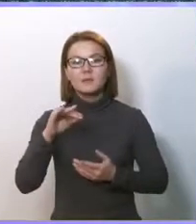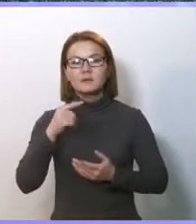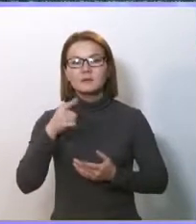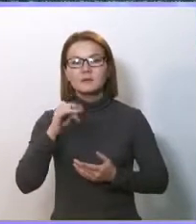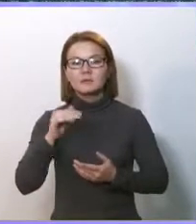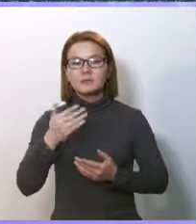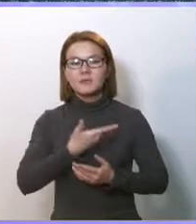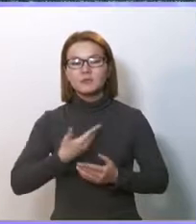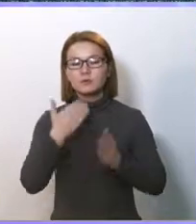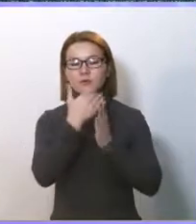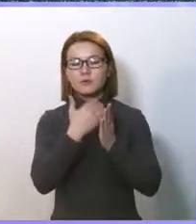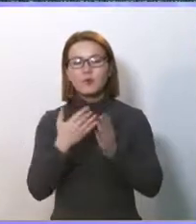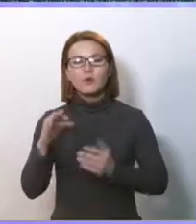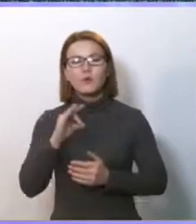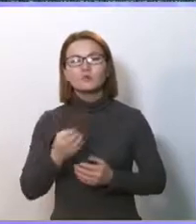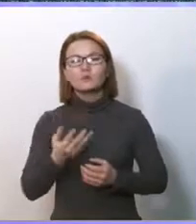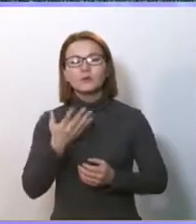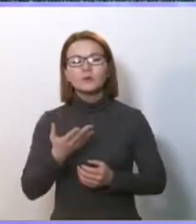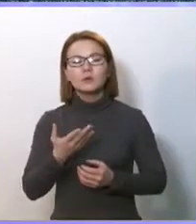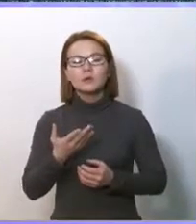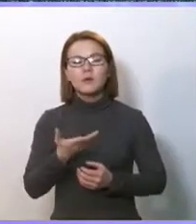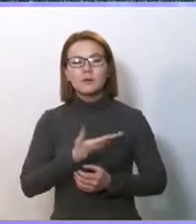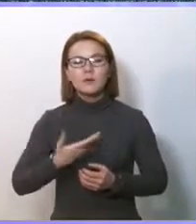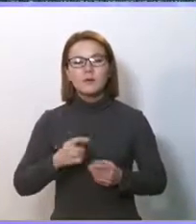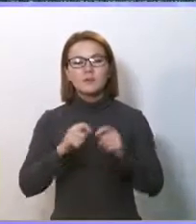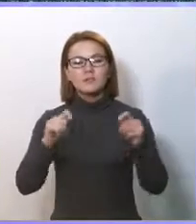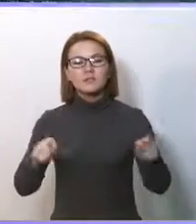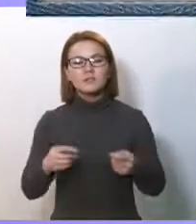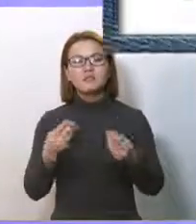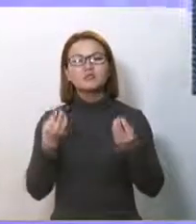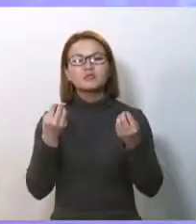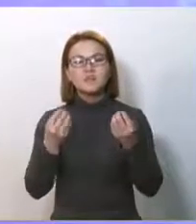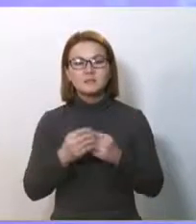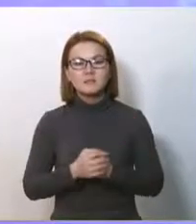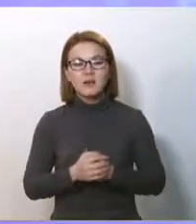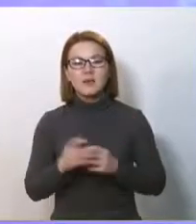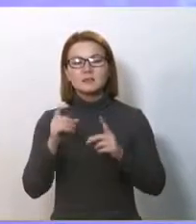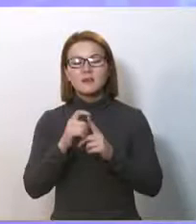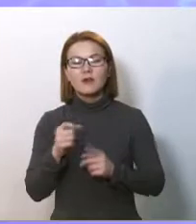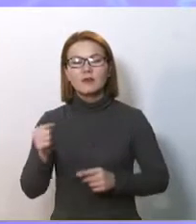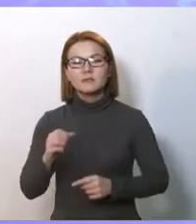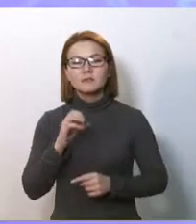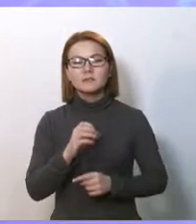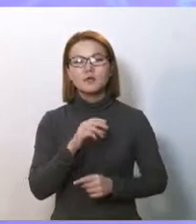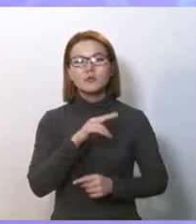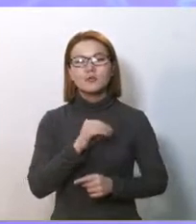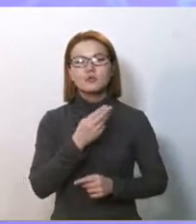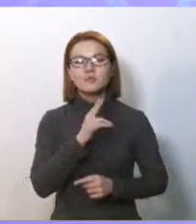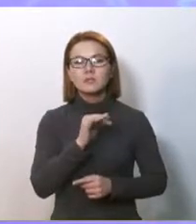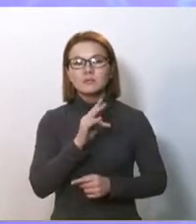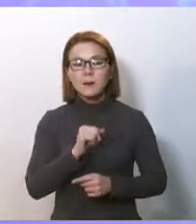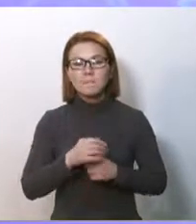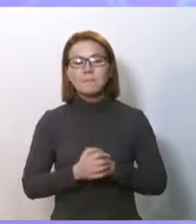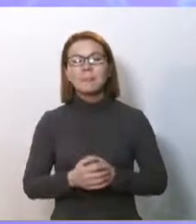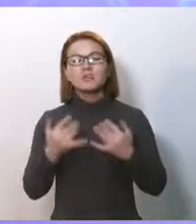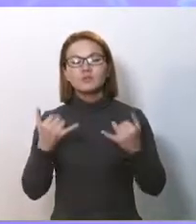уроку. «О, сколько нам открытий чудных!» Слова Александра Сергеевича Пушкина.